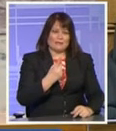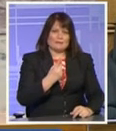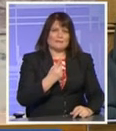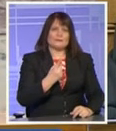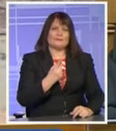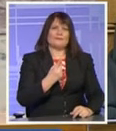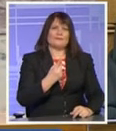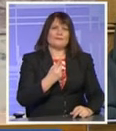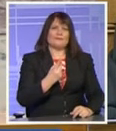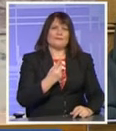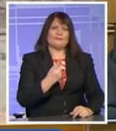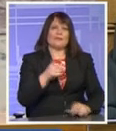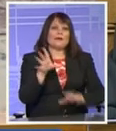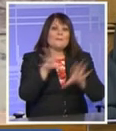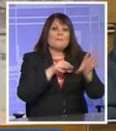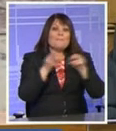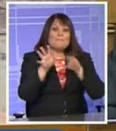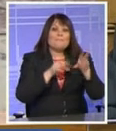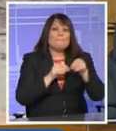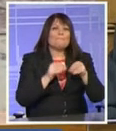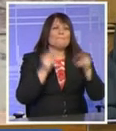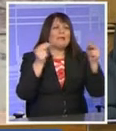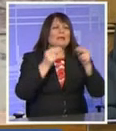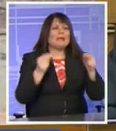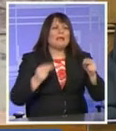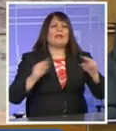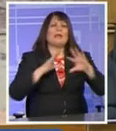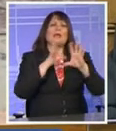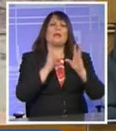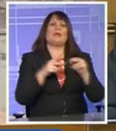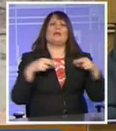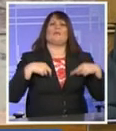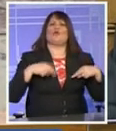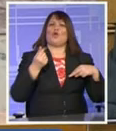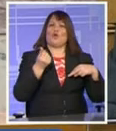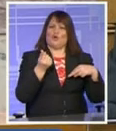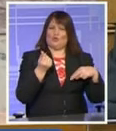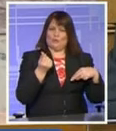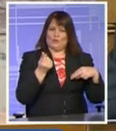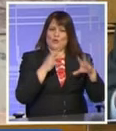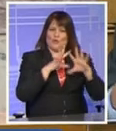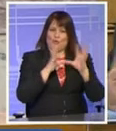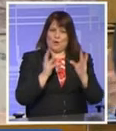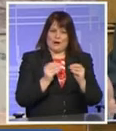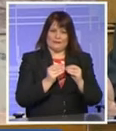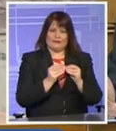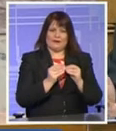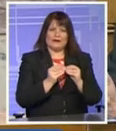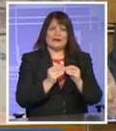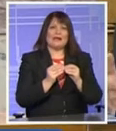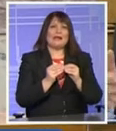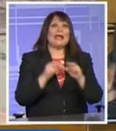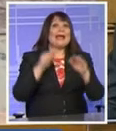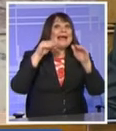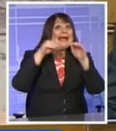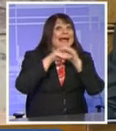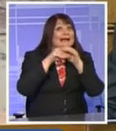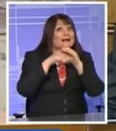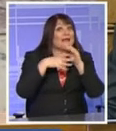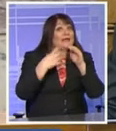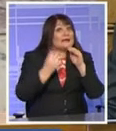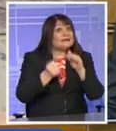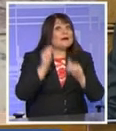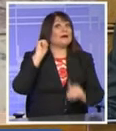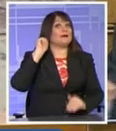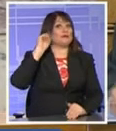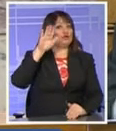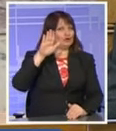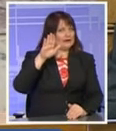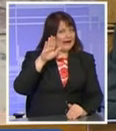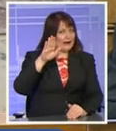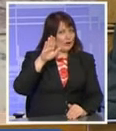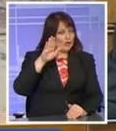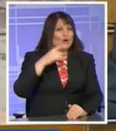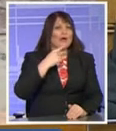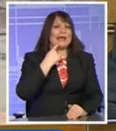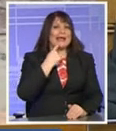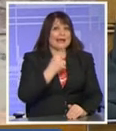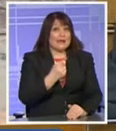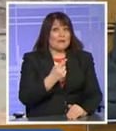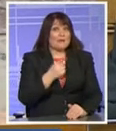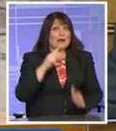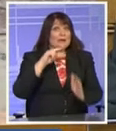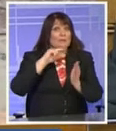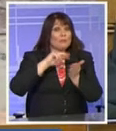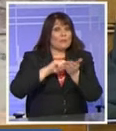των πληροφοριών που συλλέγει και επεξεργάζεται το Υπουργείο Οικονομικών για καταθέσεις στο εξωτερικό, θα δίδεται